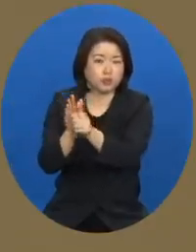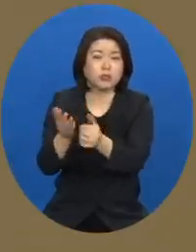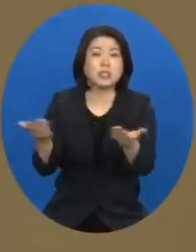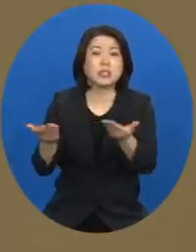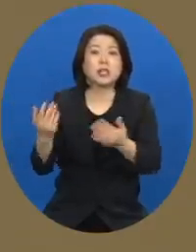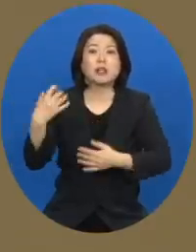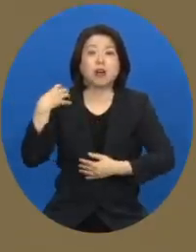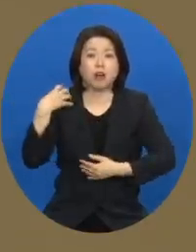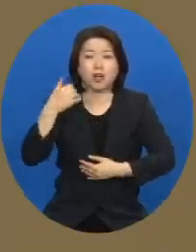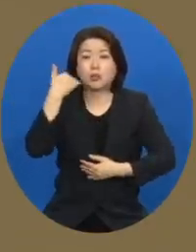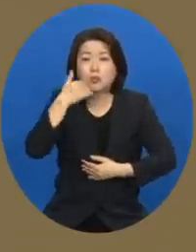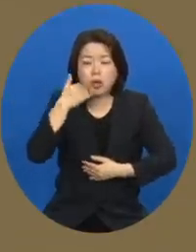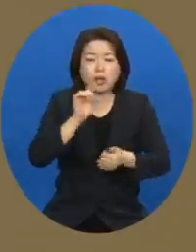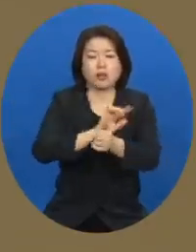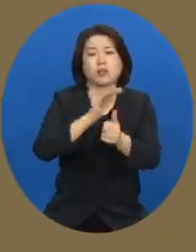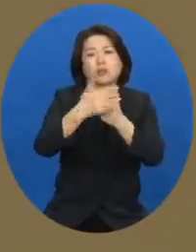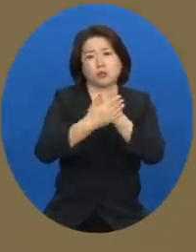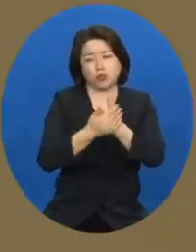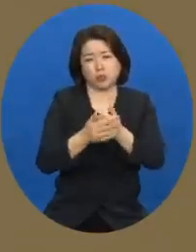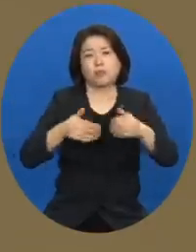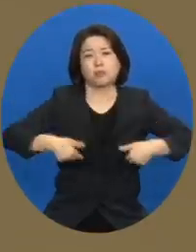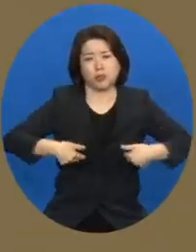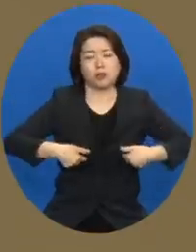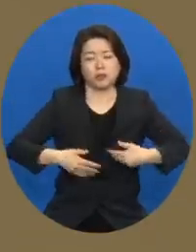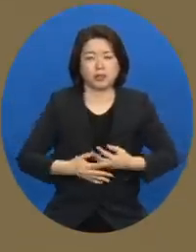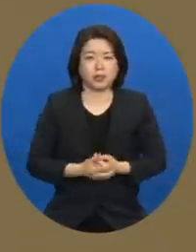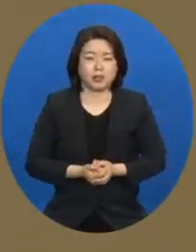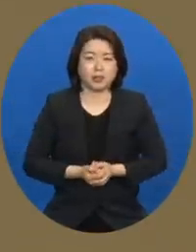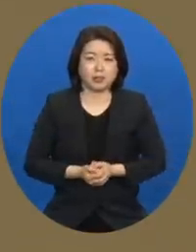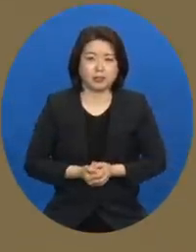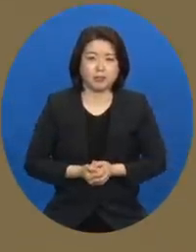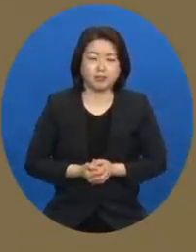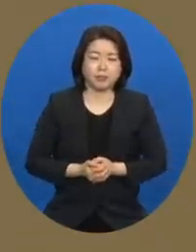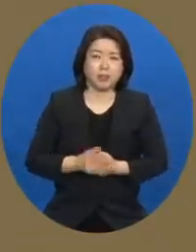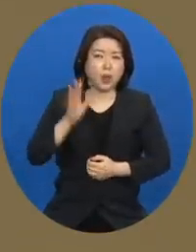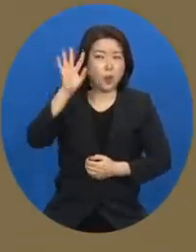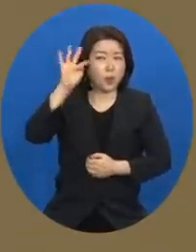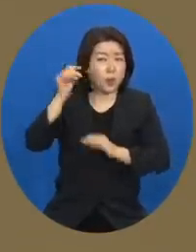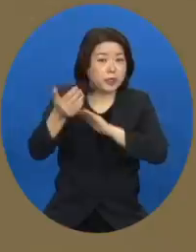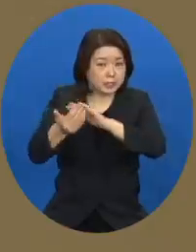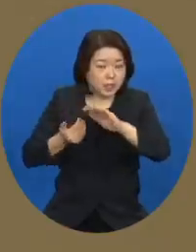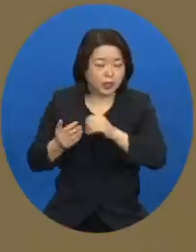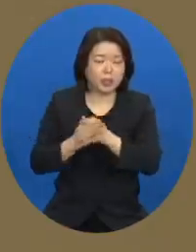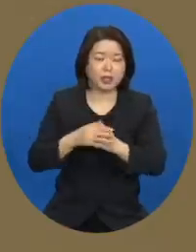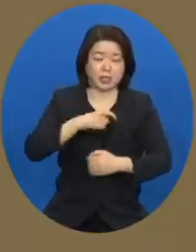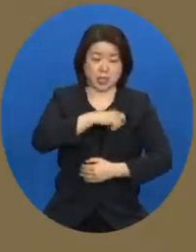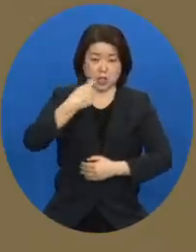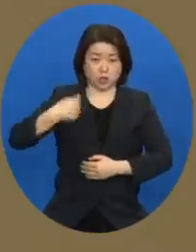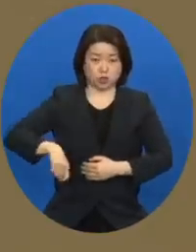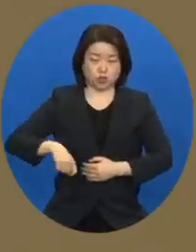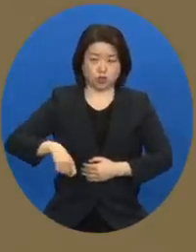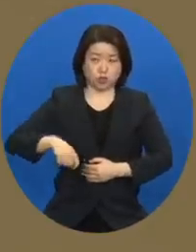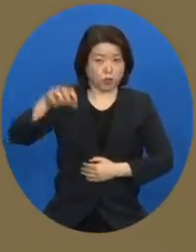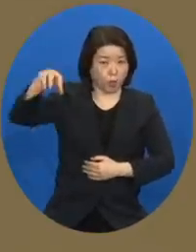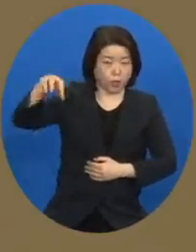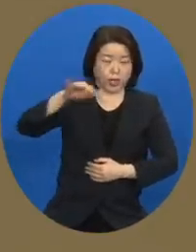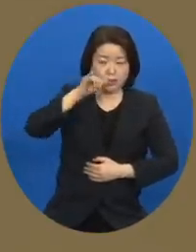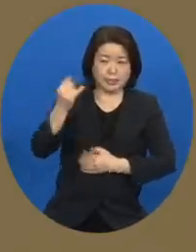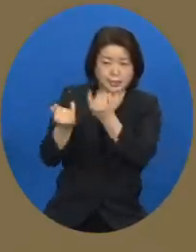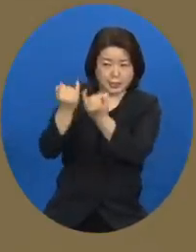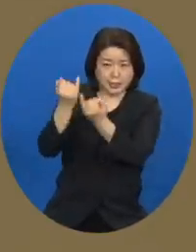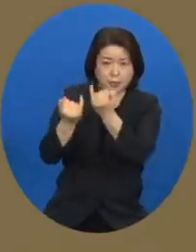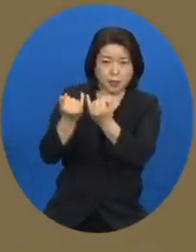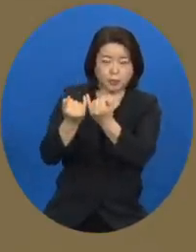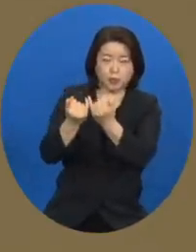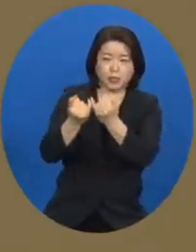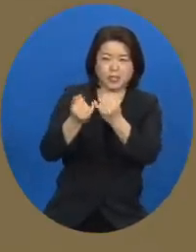역할을 누군가 서로 해줘야 하니까요. 며칠 전에 중국에 있는 어느 자매로부터